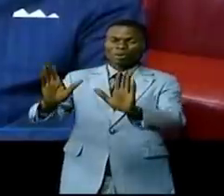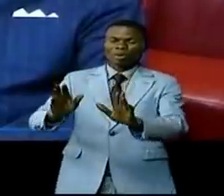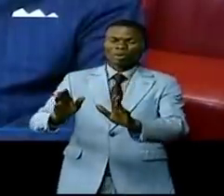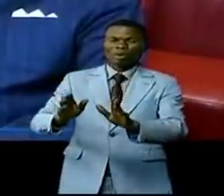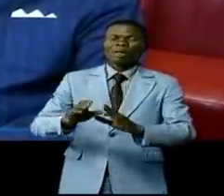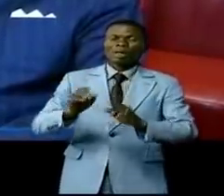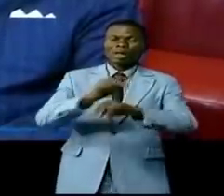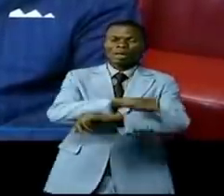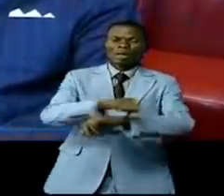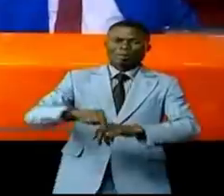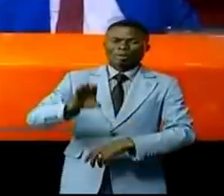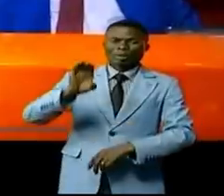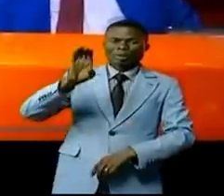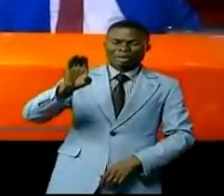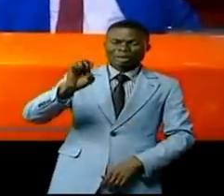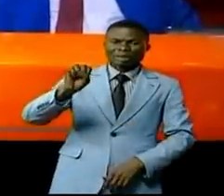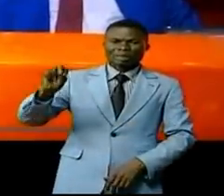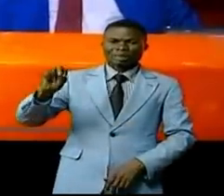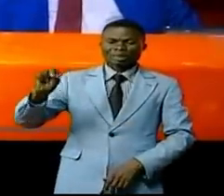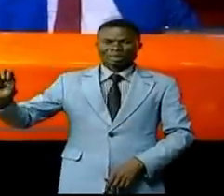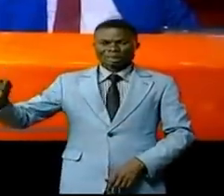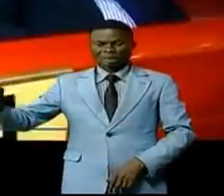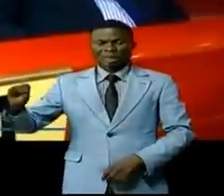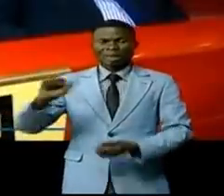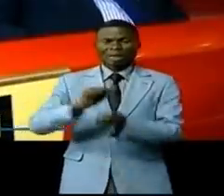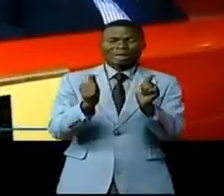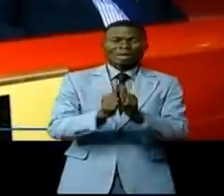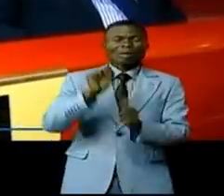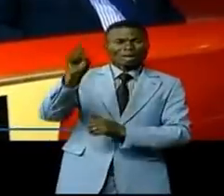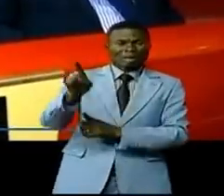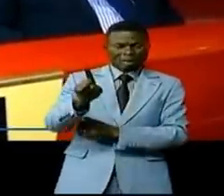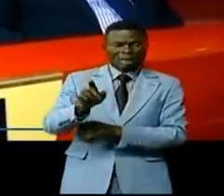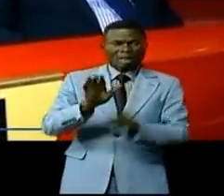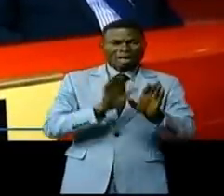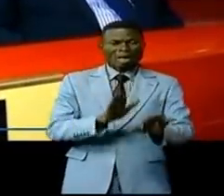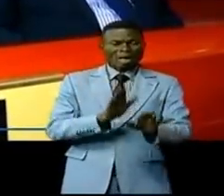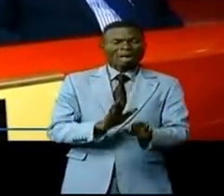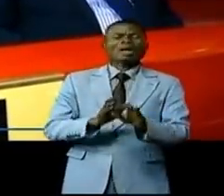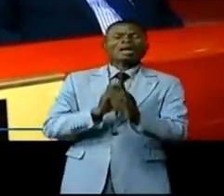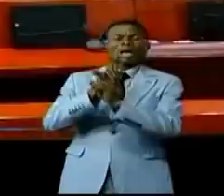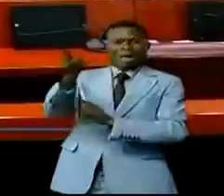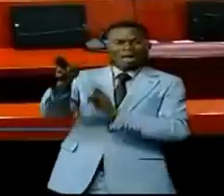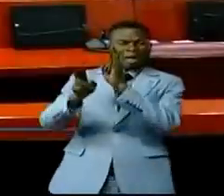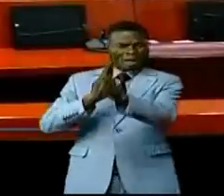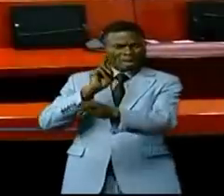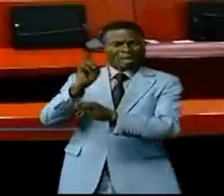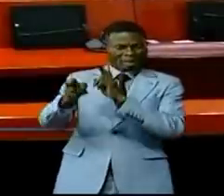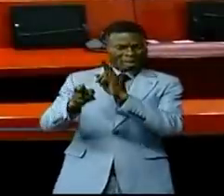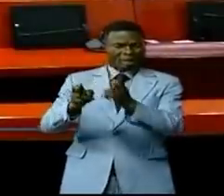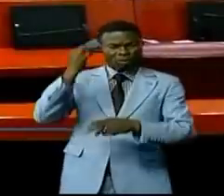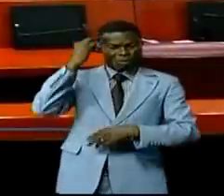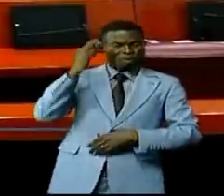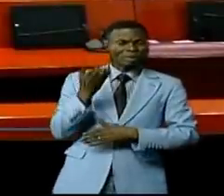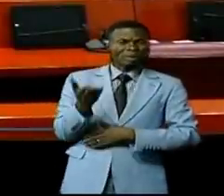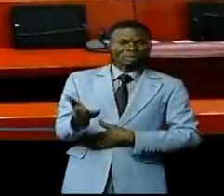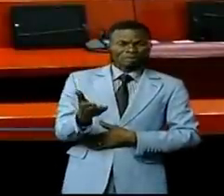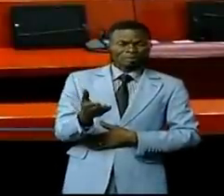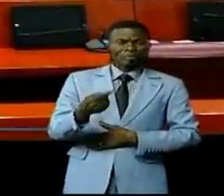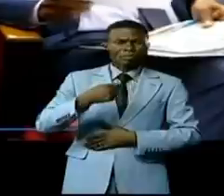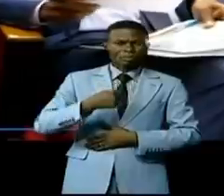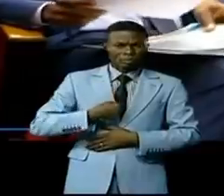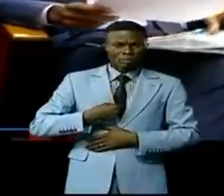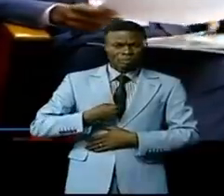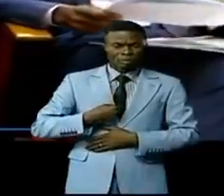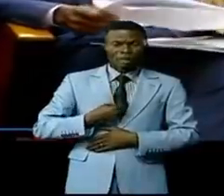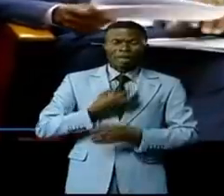SNCC à Lubumbashi. L'auteur de cette question attend également les explications du ministre de tutelle. Je me fais